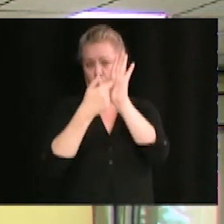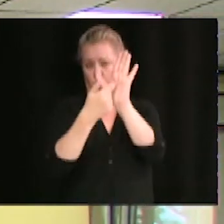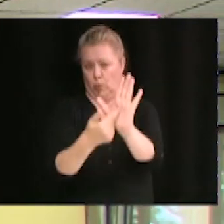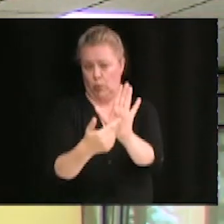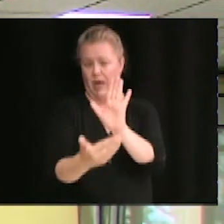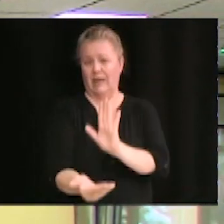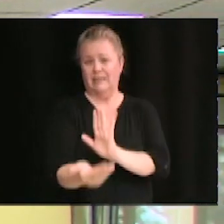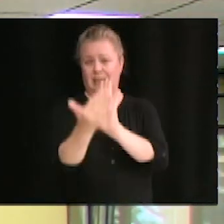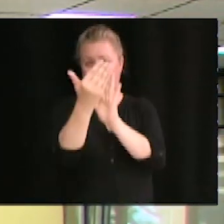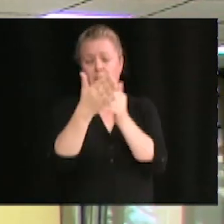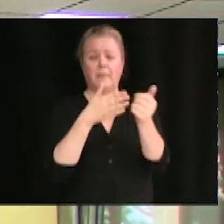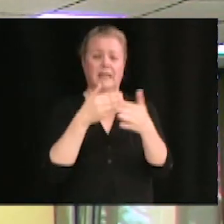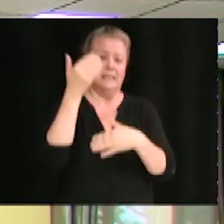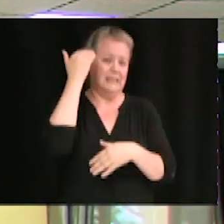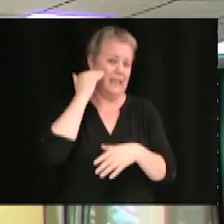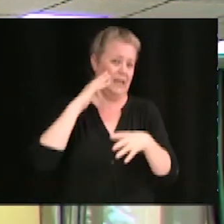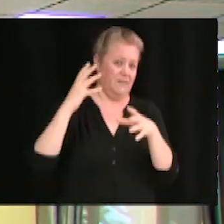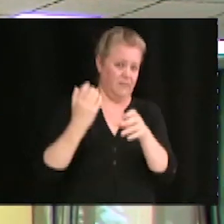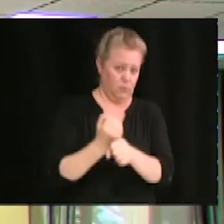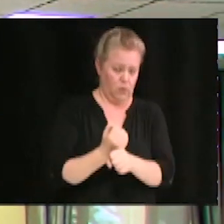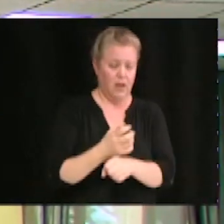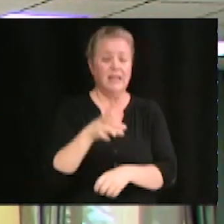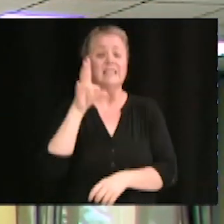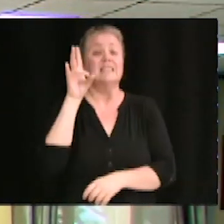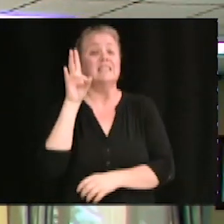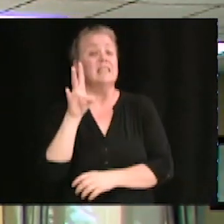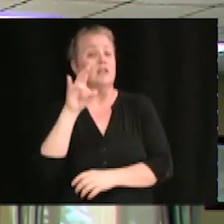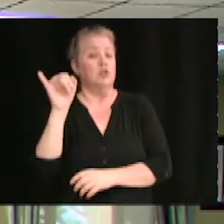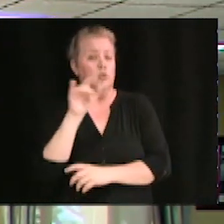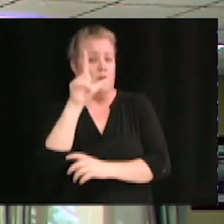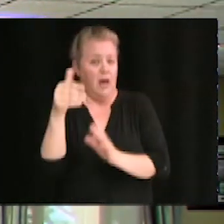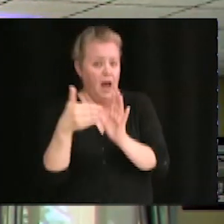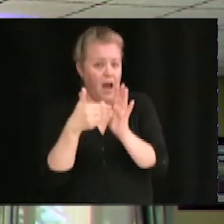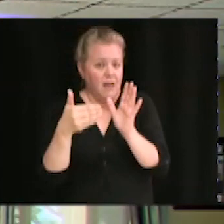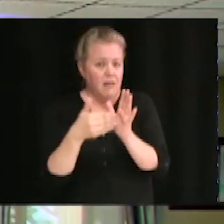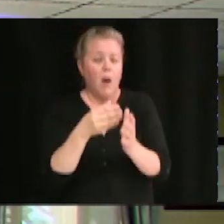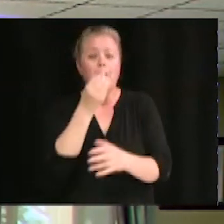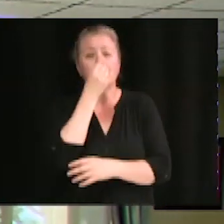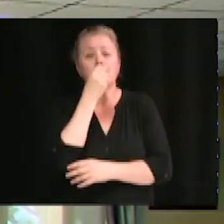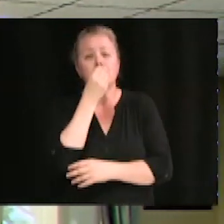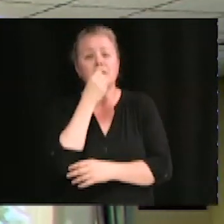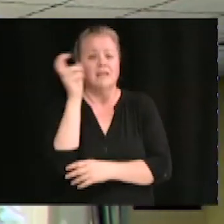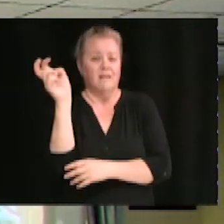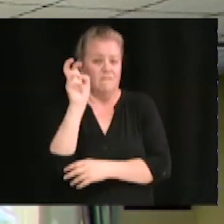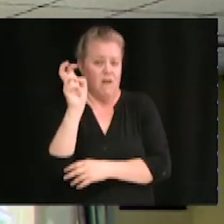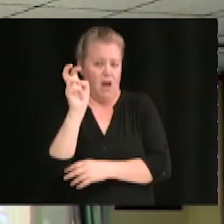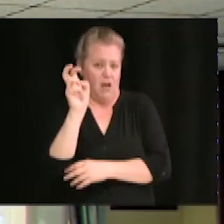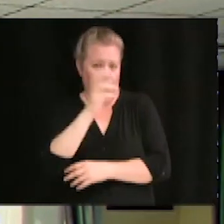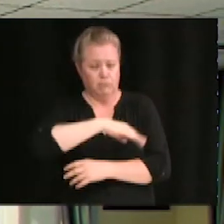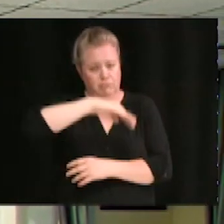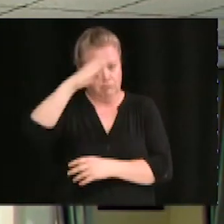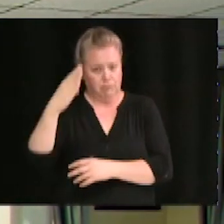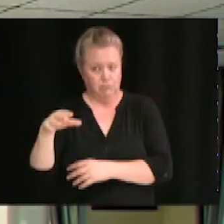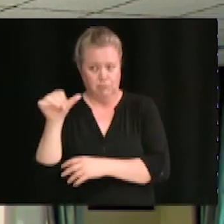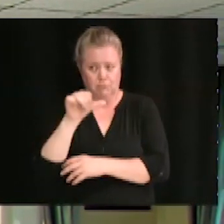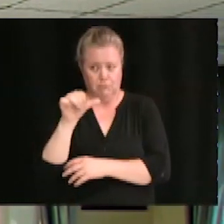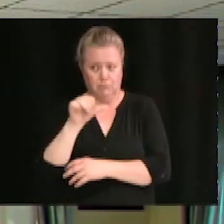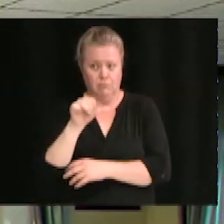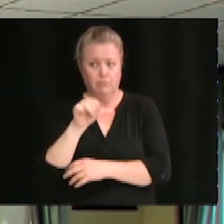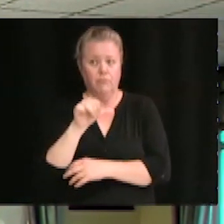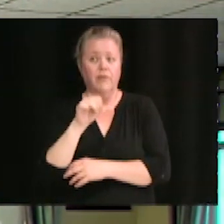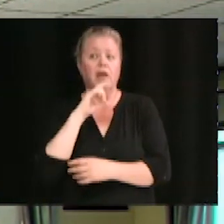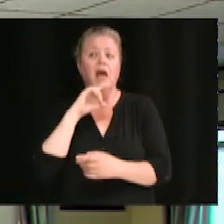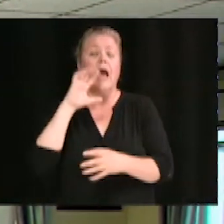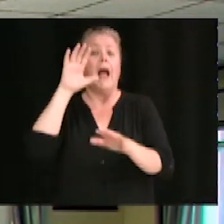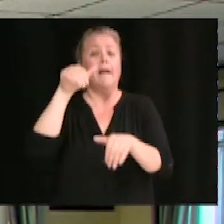Toujours le 7 juillet, le grand pique-nique vert au Mont Artabasca. Du 10 au 14 juillet, l'expo agricole de Victoriaville, qui est